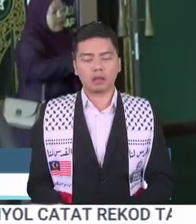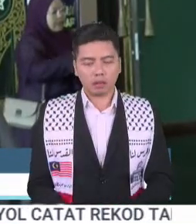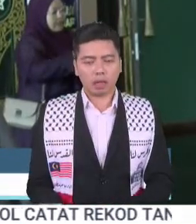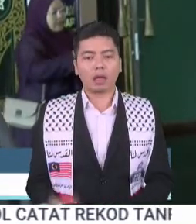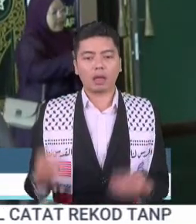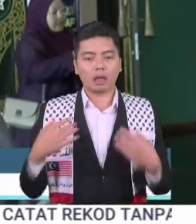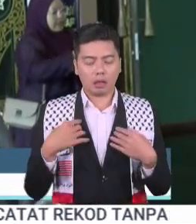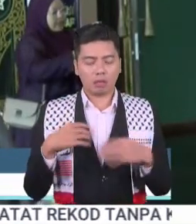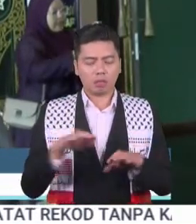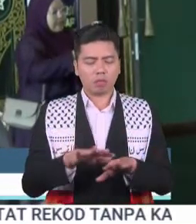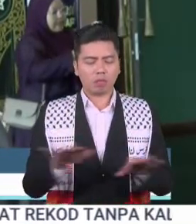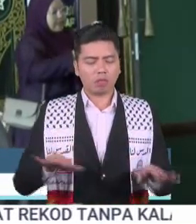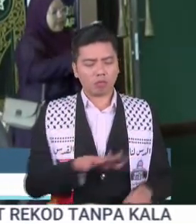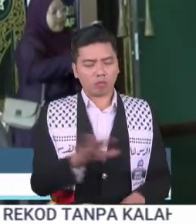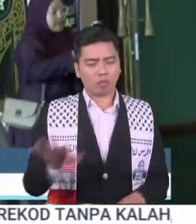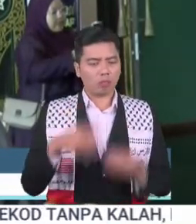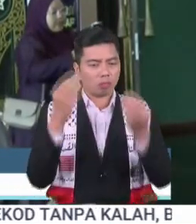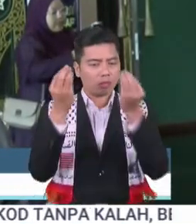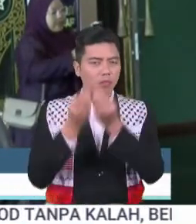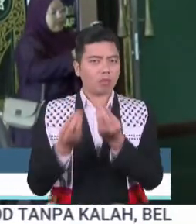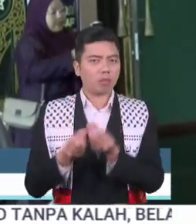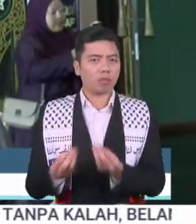kalangan asnaf ini jumlah keseluruhan